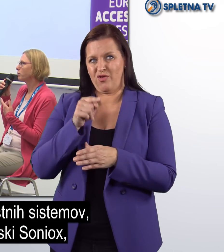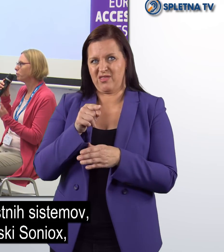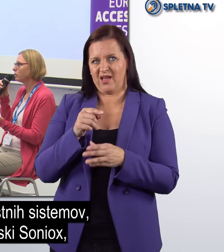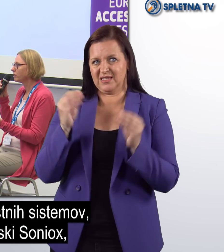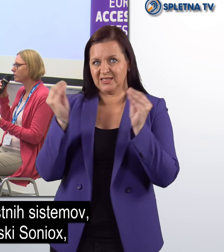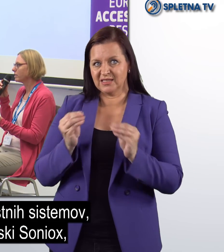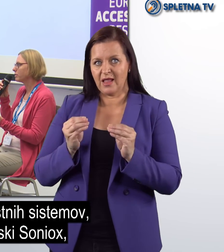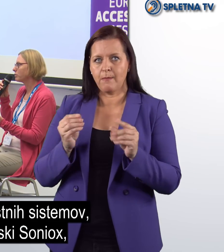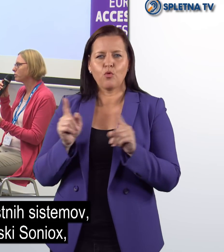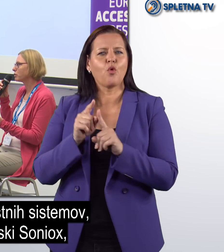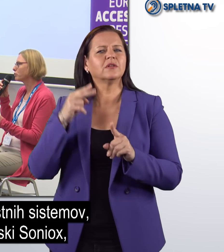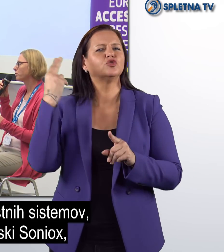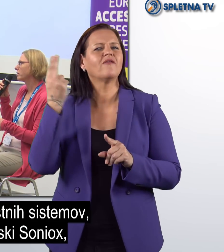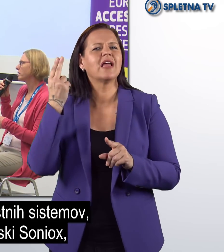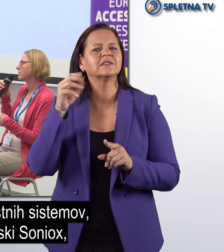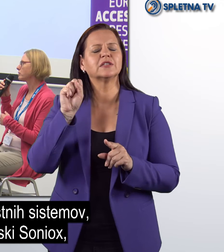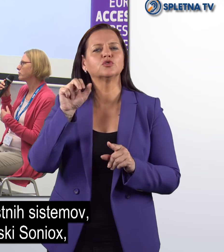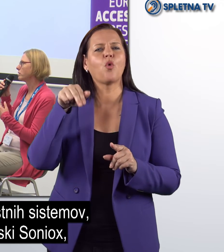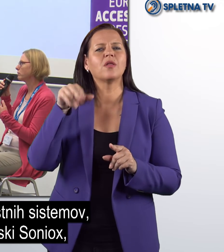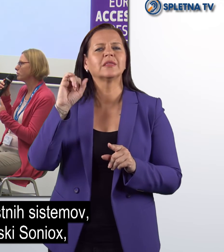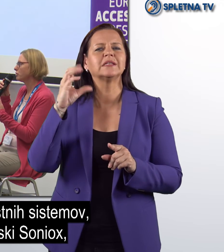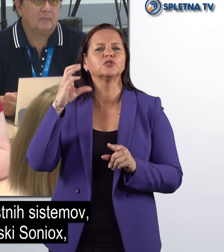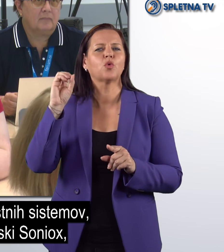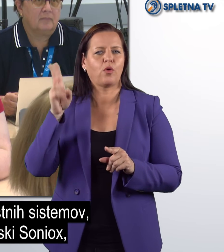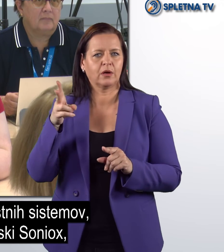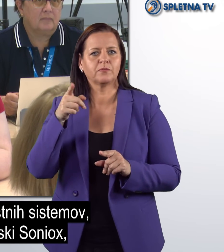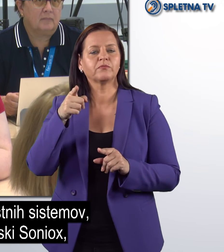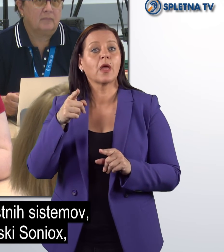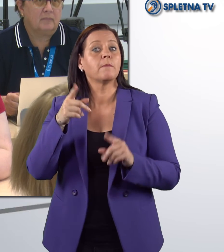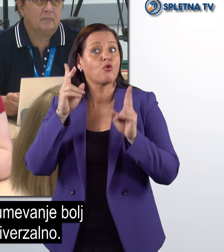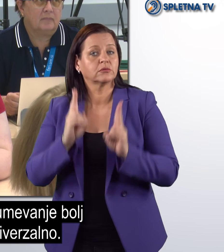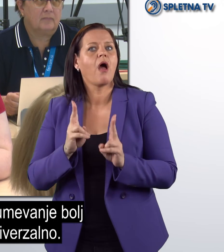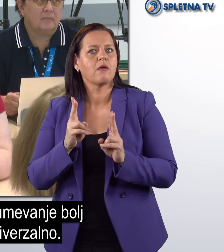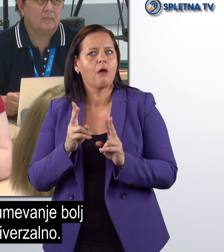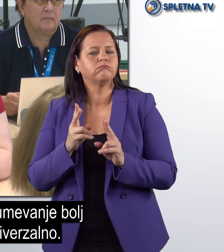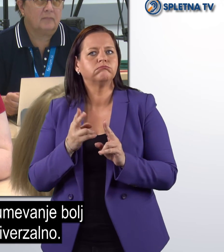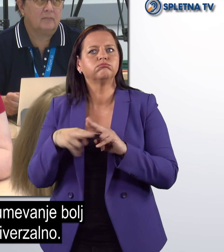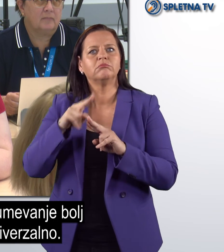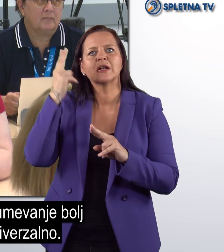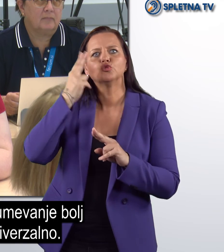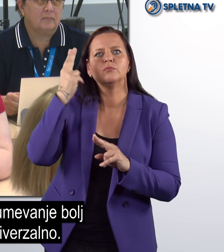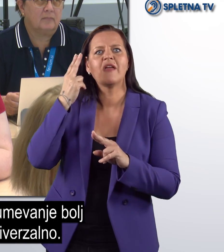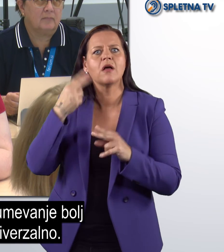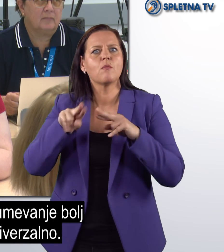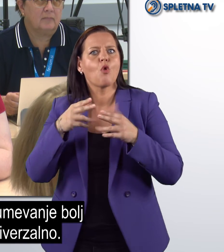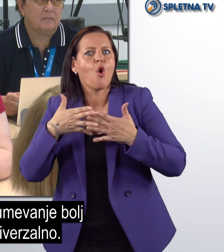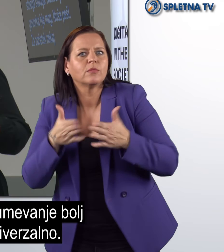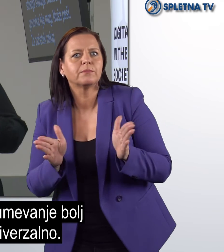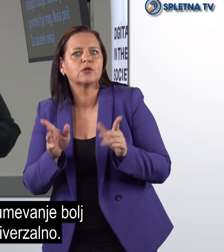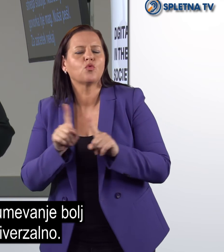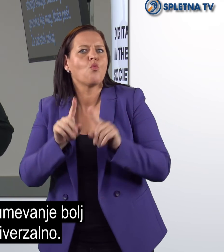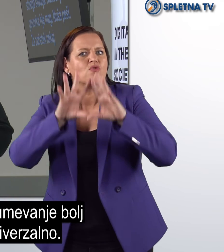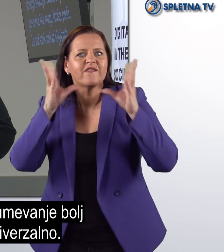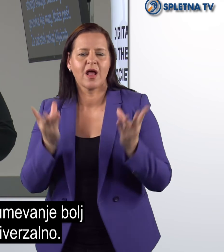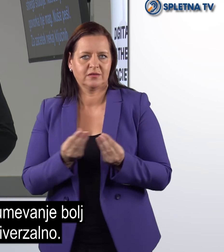Z razvojem tovrstnih sistemov, kot je slovenski Soniox, postaja sporazumevanje bolj odprto in